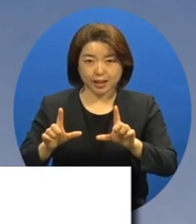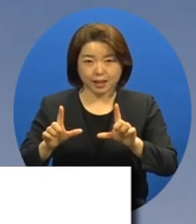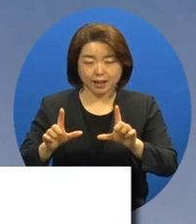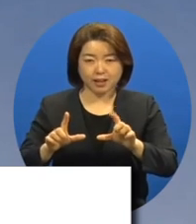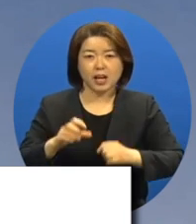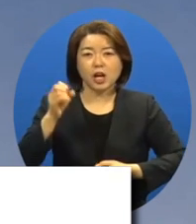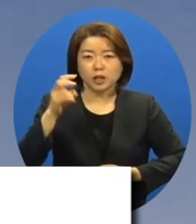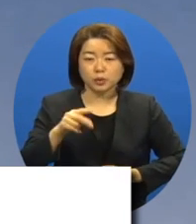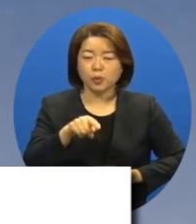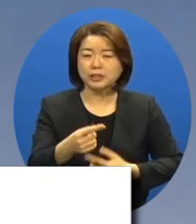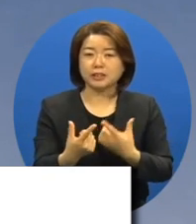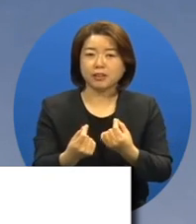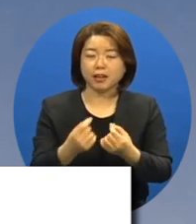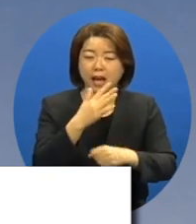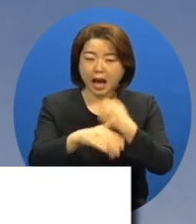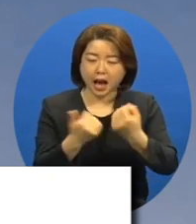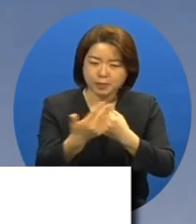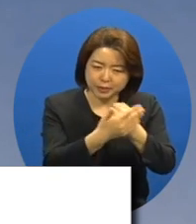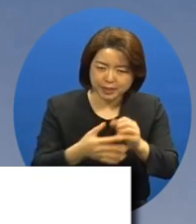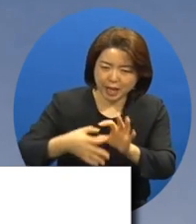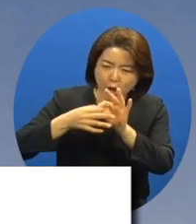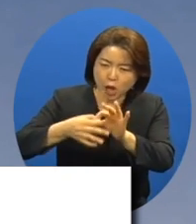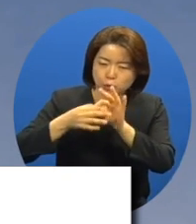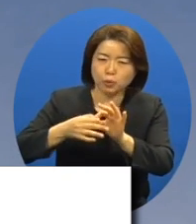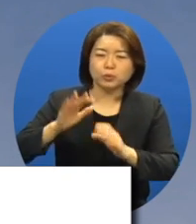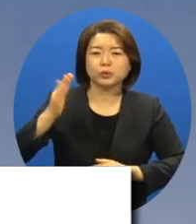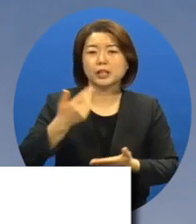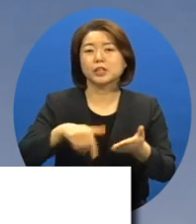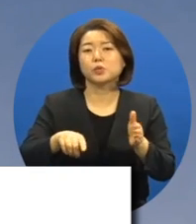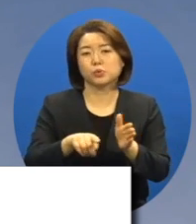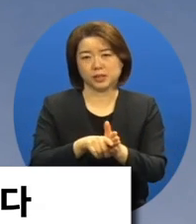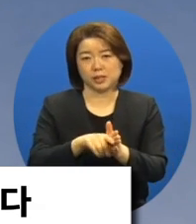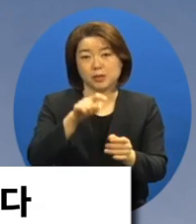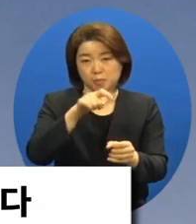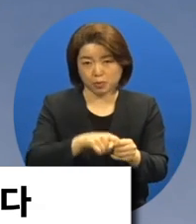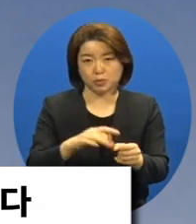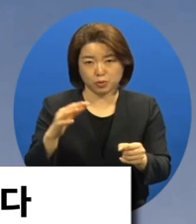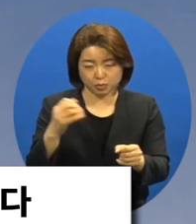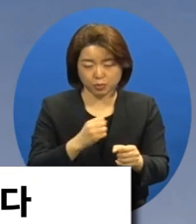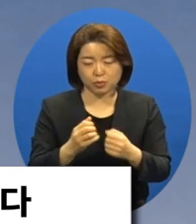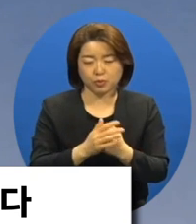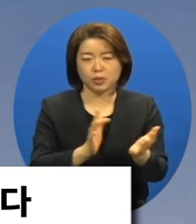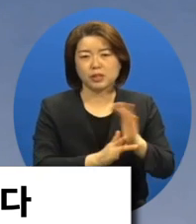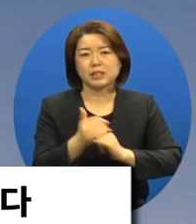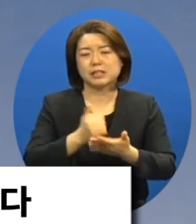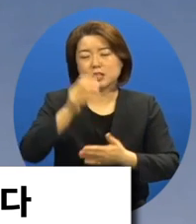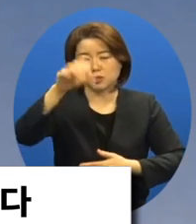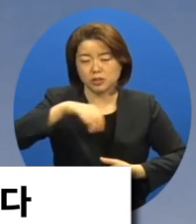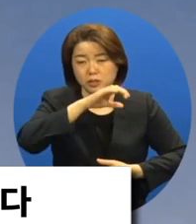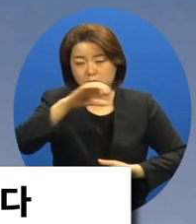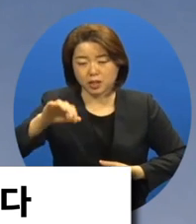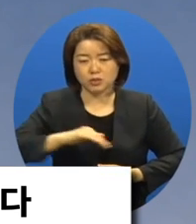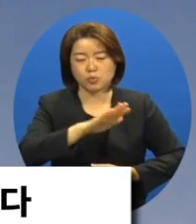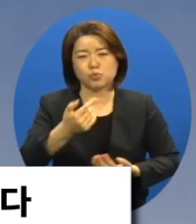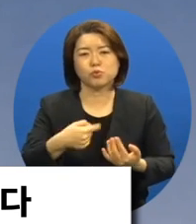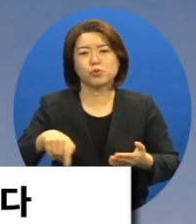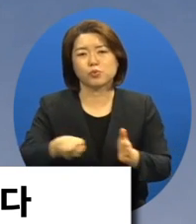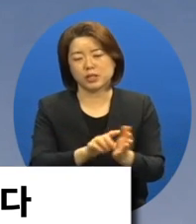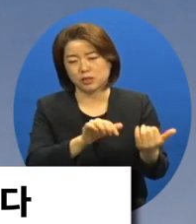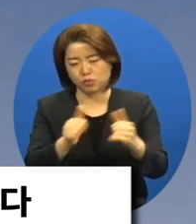그렇게 하나님의 은혜에 통로가 되게 하시려고 예수님은 십자가에서 우리를 위해 죽으셨다는